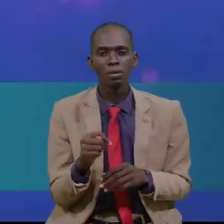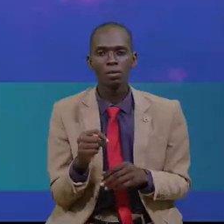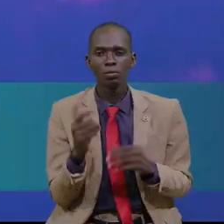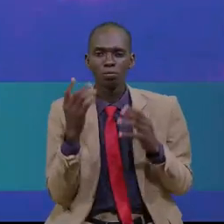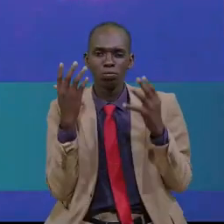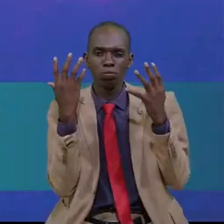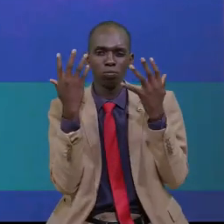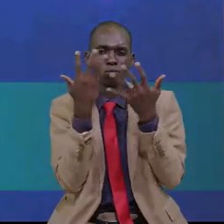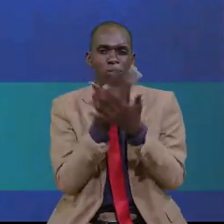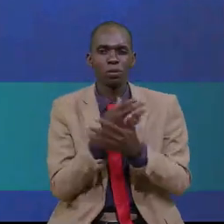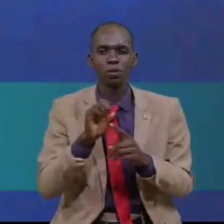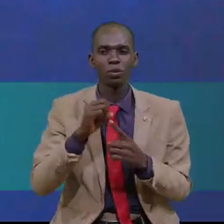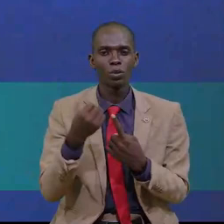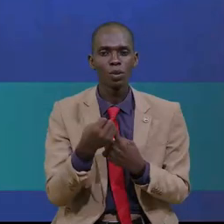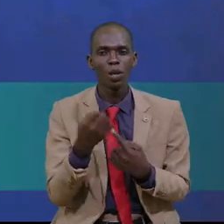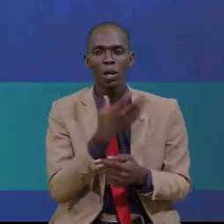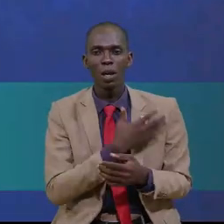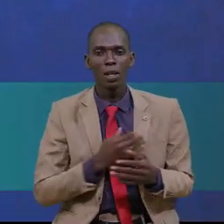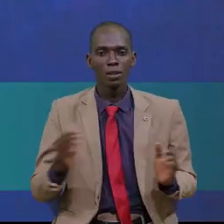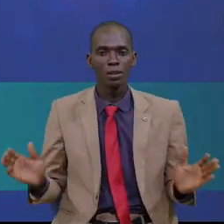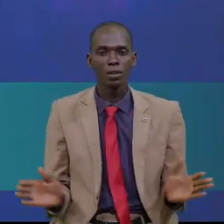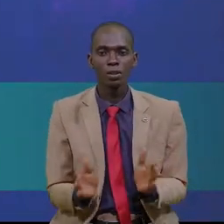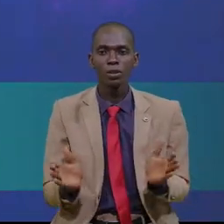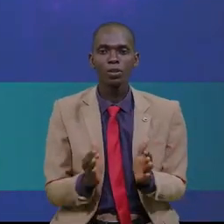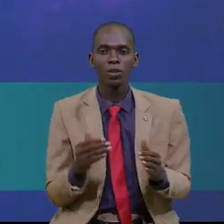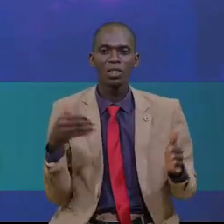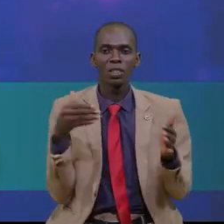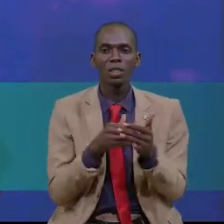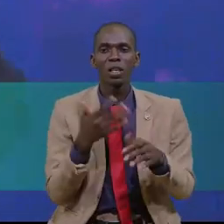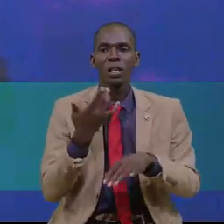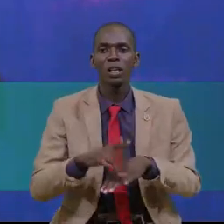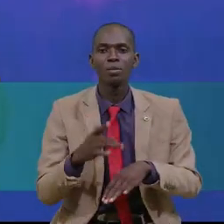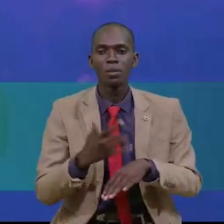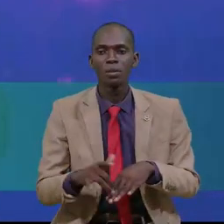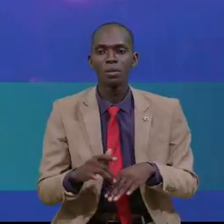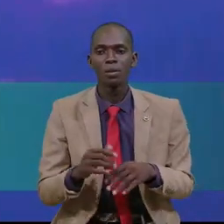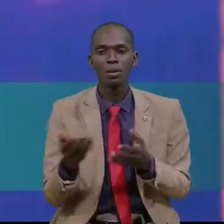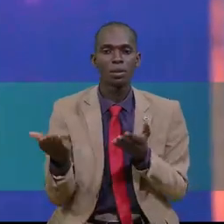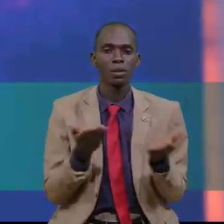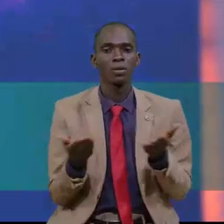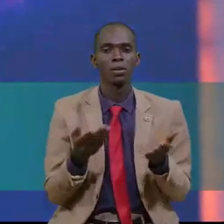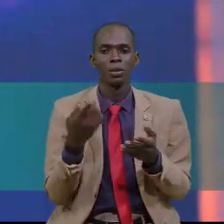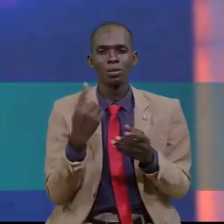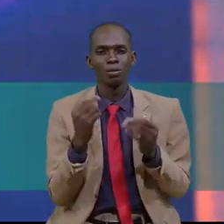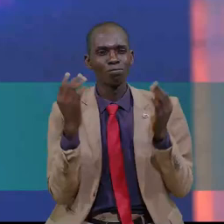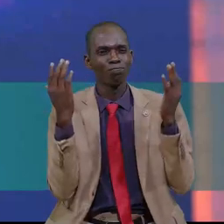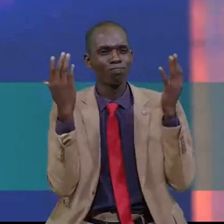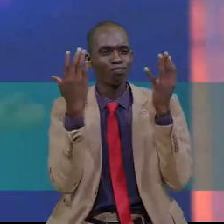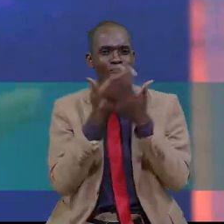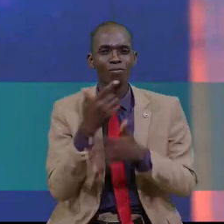situation morose et l'exhortation contre le service vide.